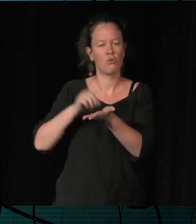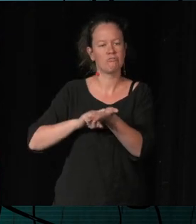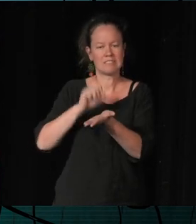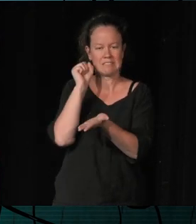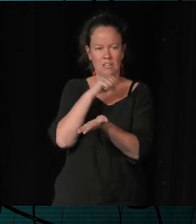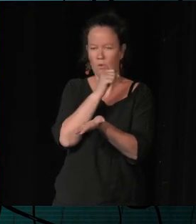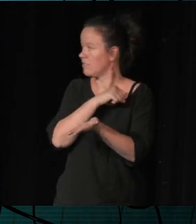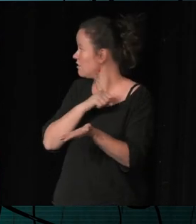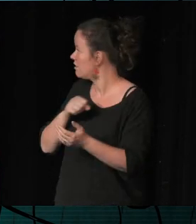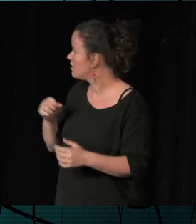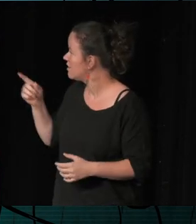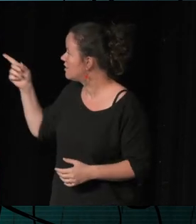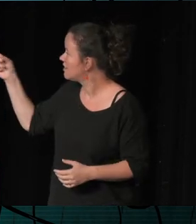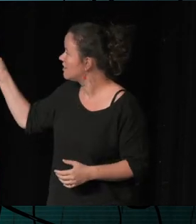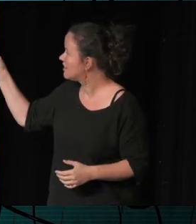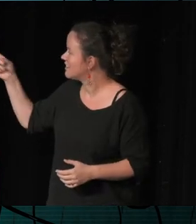photo la plus funky, mais